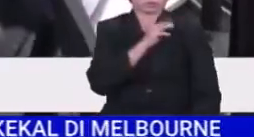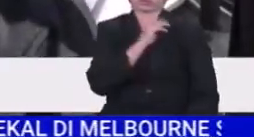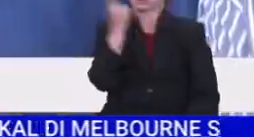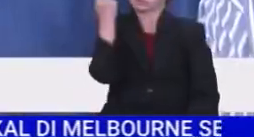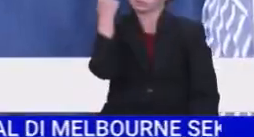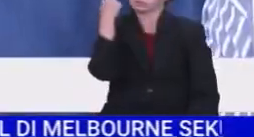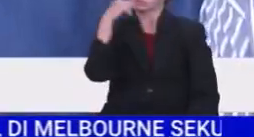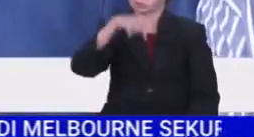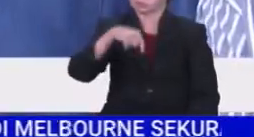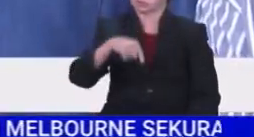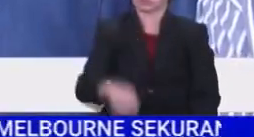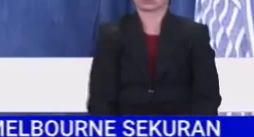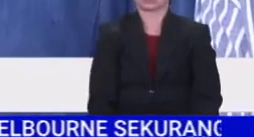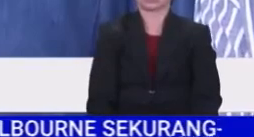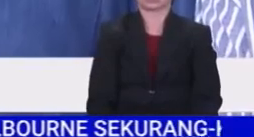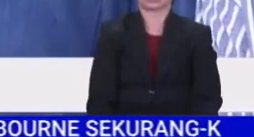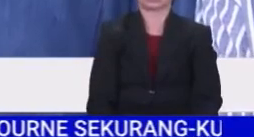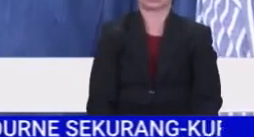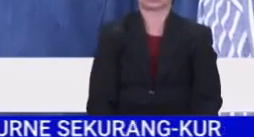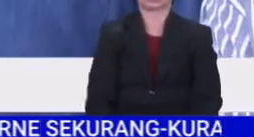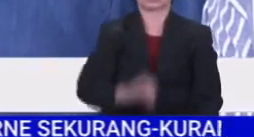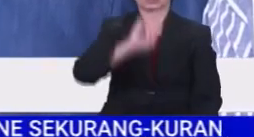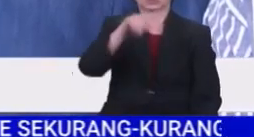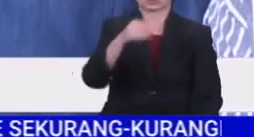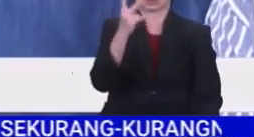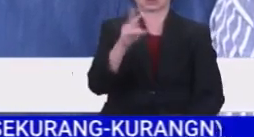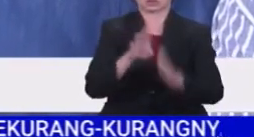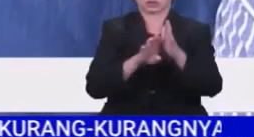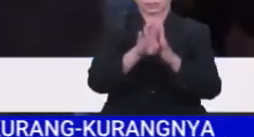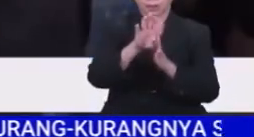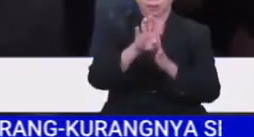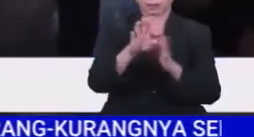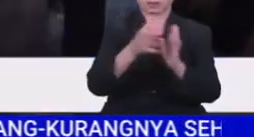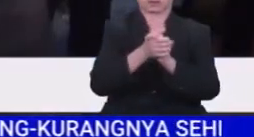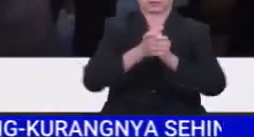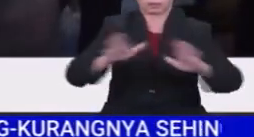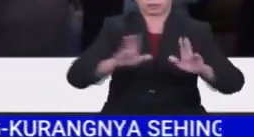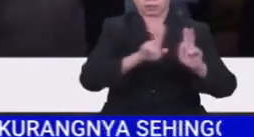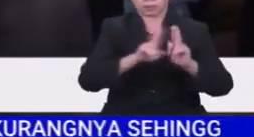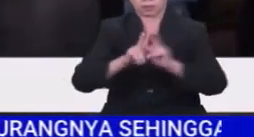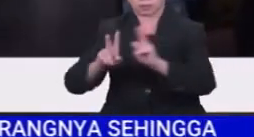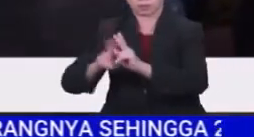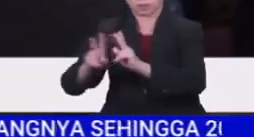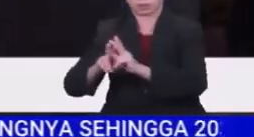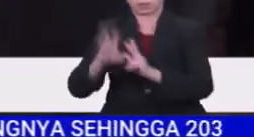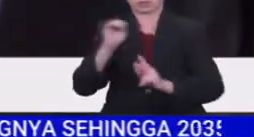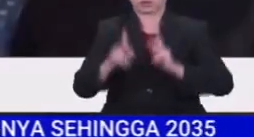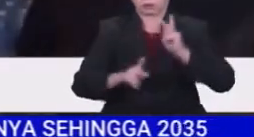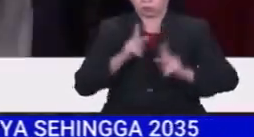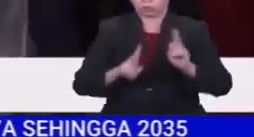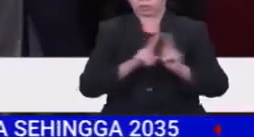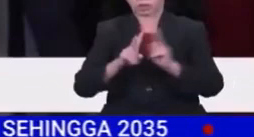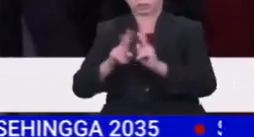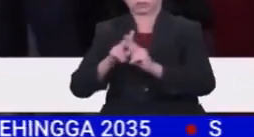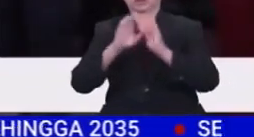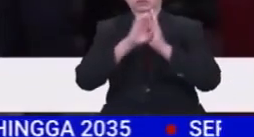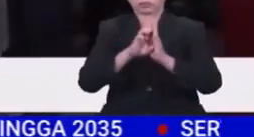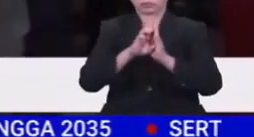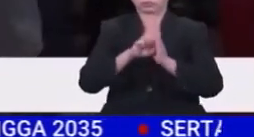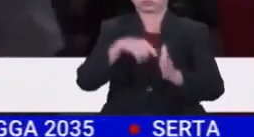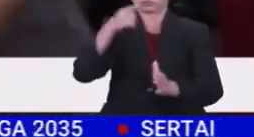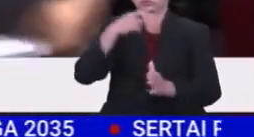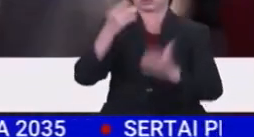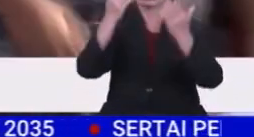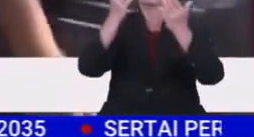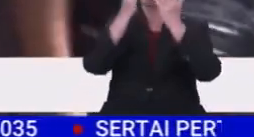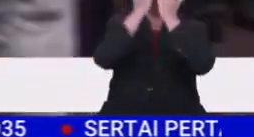baru-baru ini sementara itu jawatankuasa pembangunan dan keselamatan Kampung jeppe'e dan penduduk Kampung contoh melahirkan